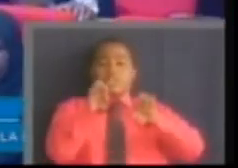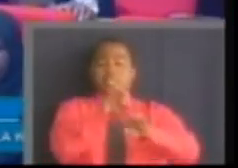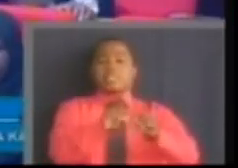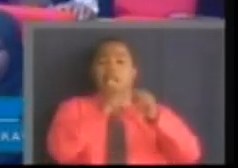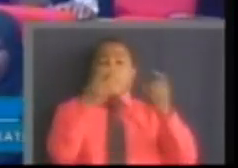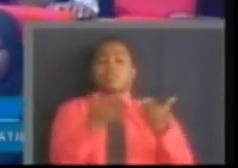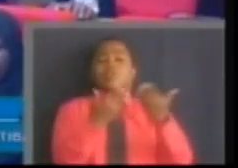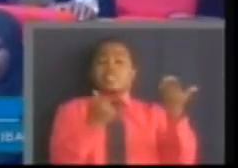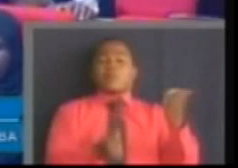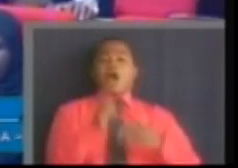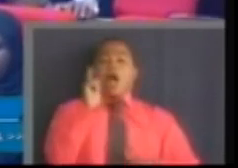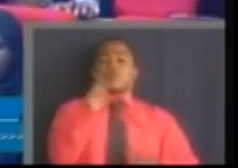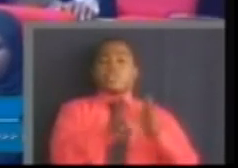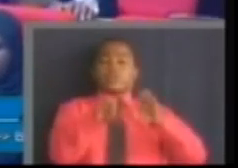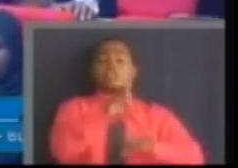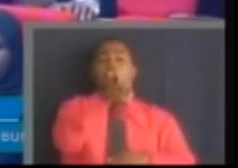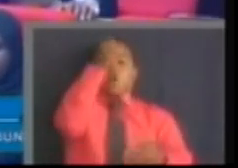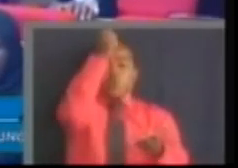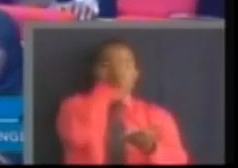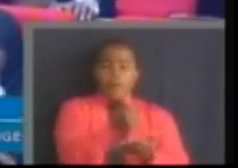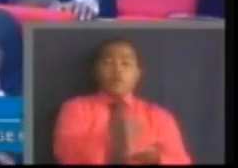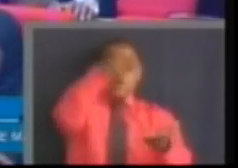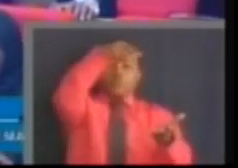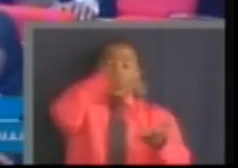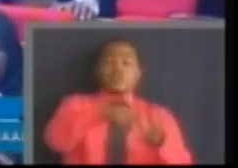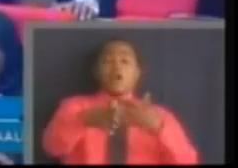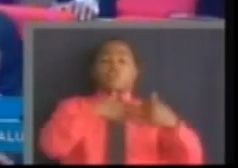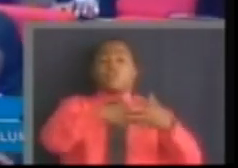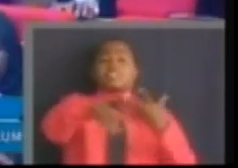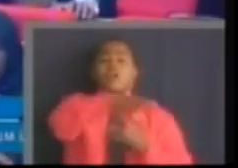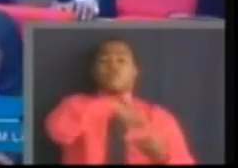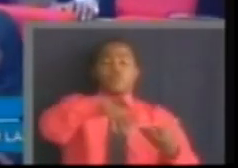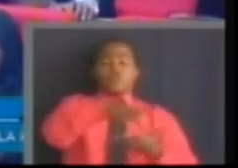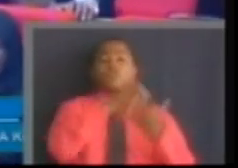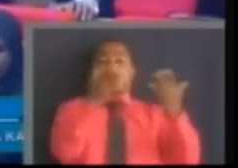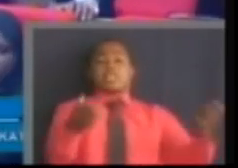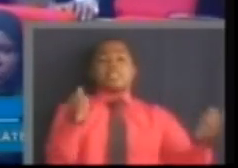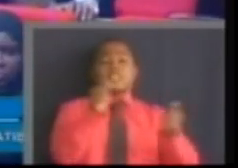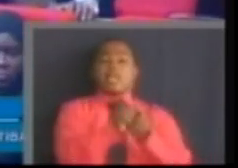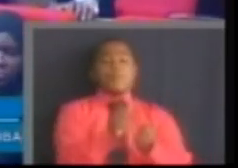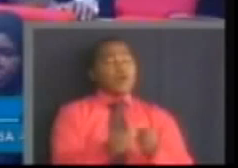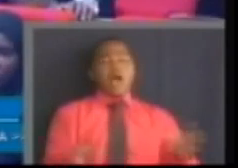mwenyekiti unaamua na wewe kunyanyuka na kuzomea na kufanya fujo ili kikao kisiendelee. Hili jambo halikubaliki hata kidogo.